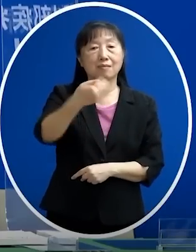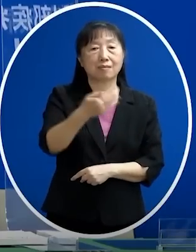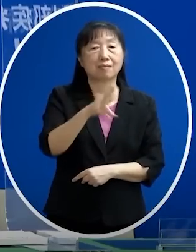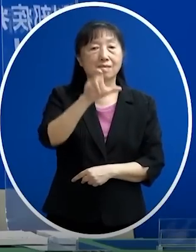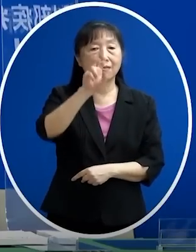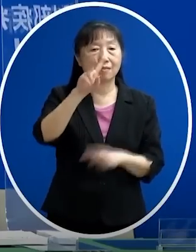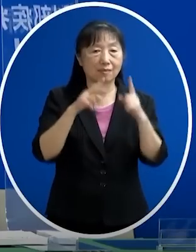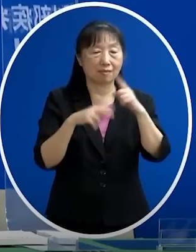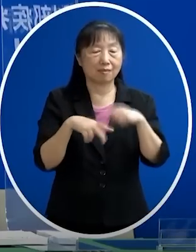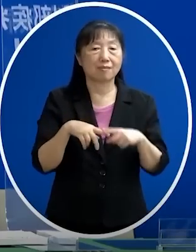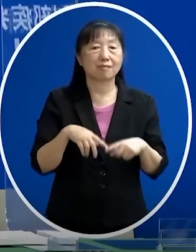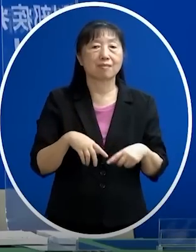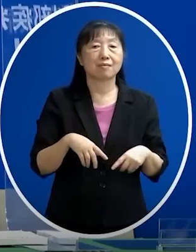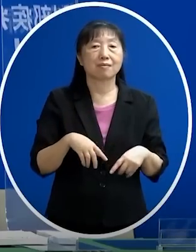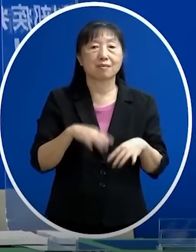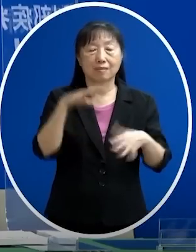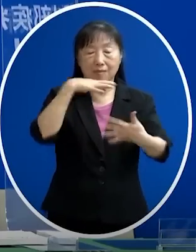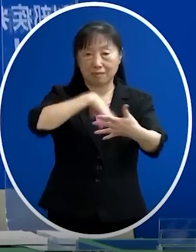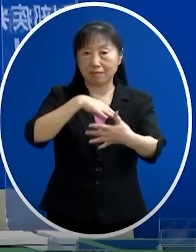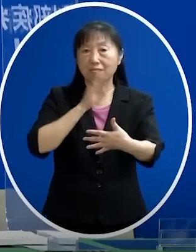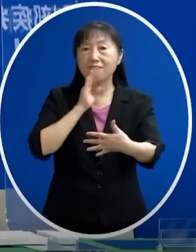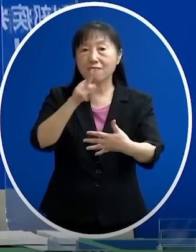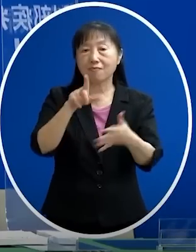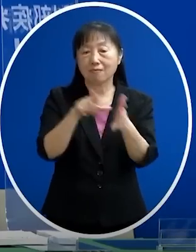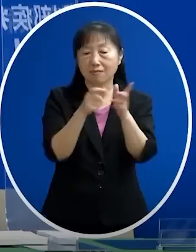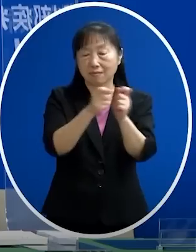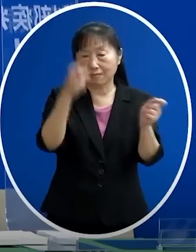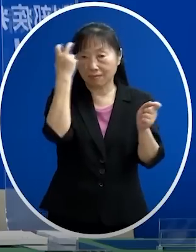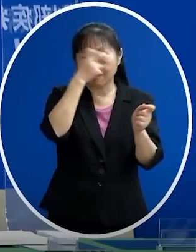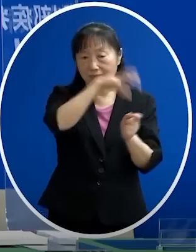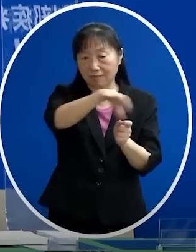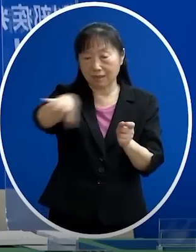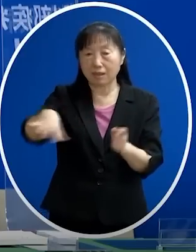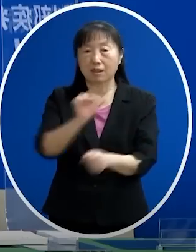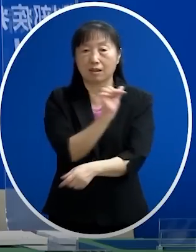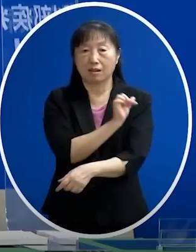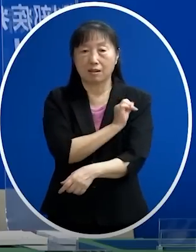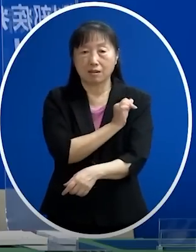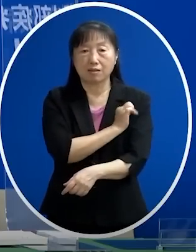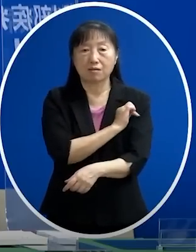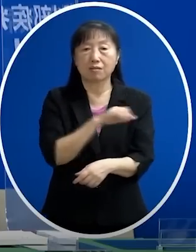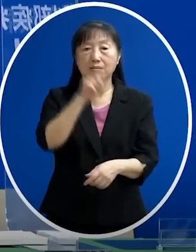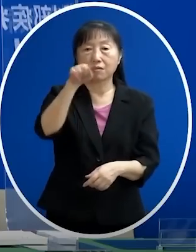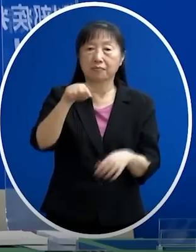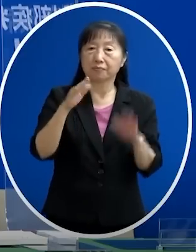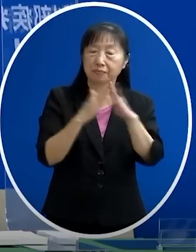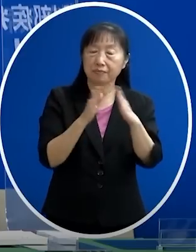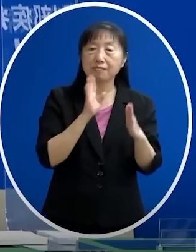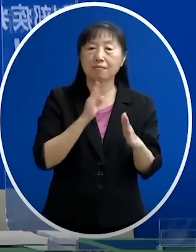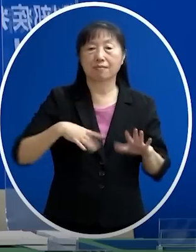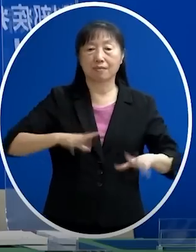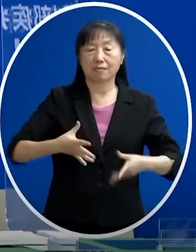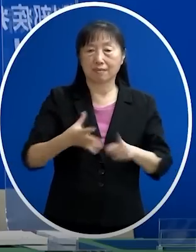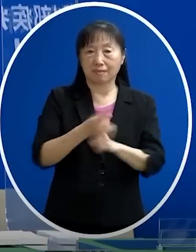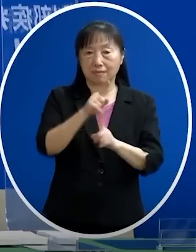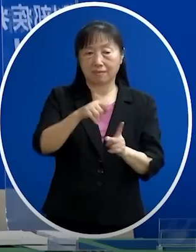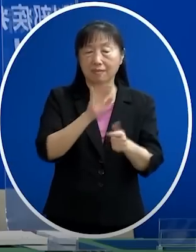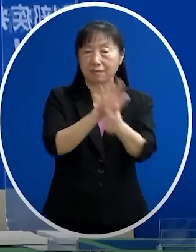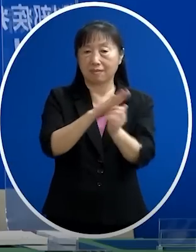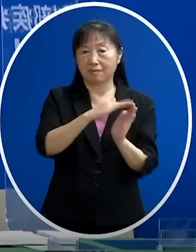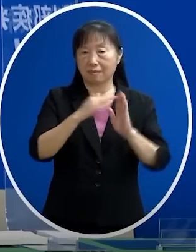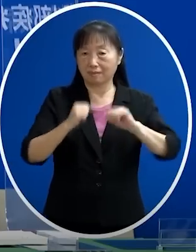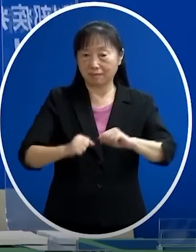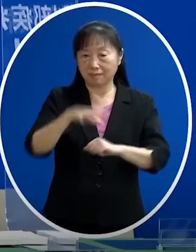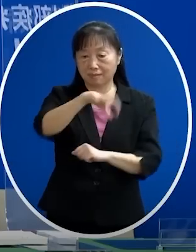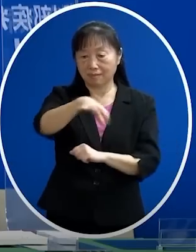7972人，这里面是包括所有的长照机构、护理之家，还有精神照护复健的机构，